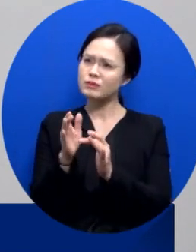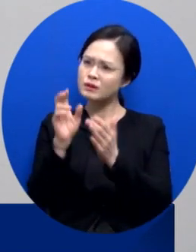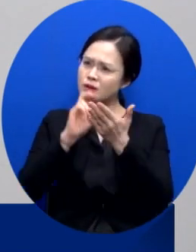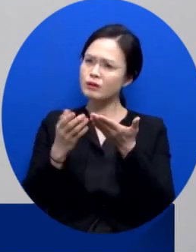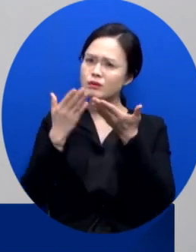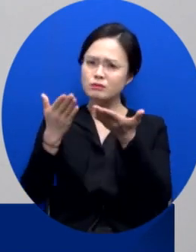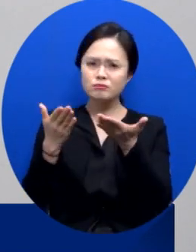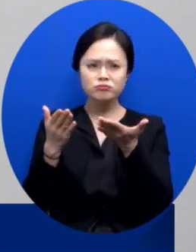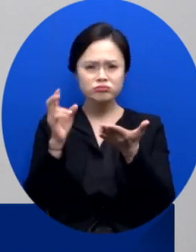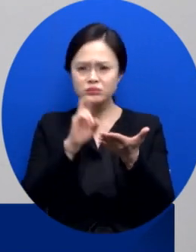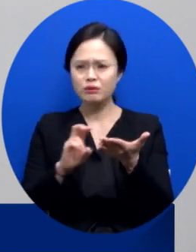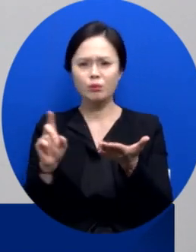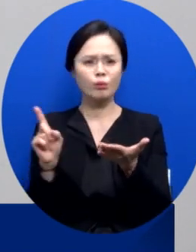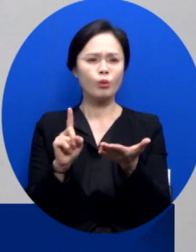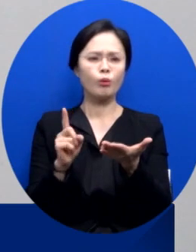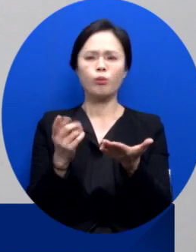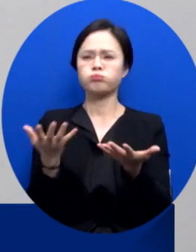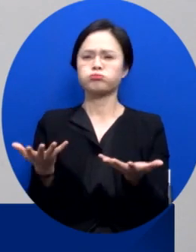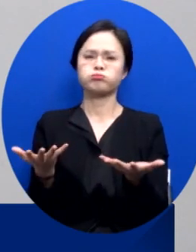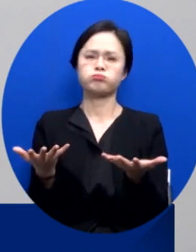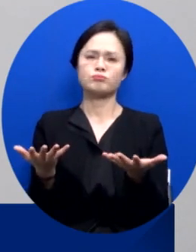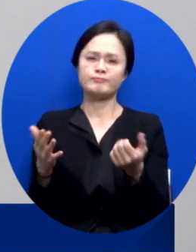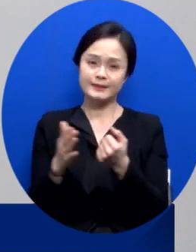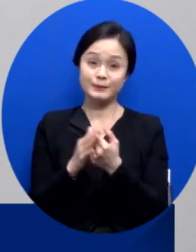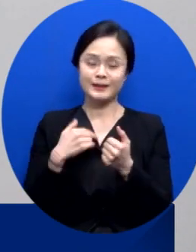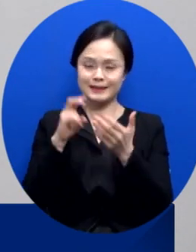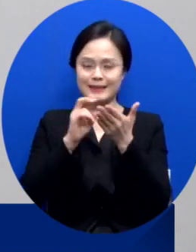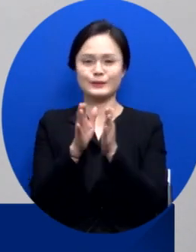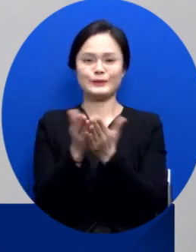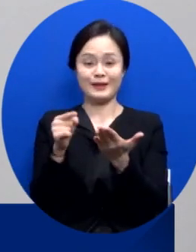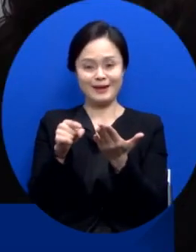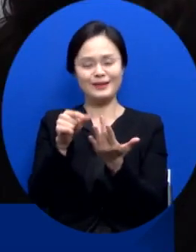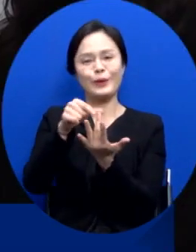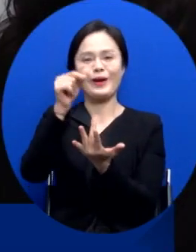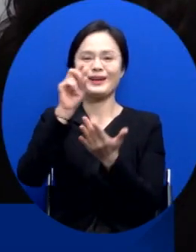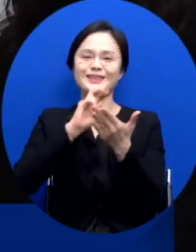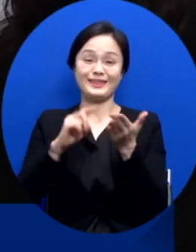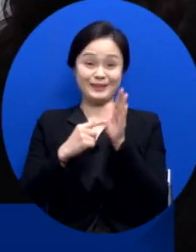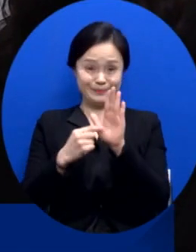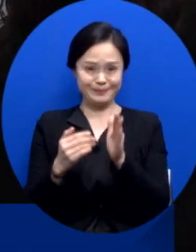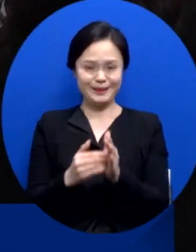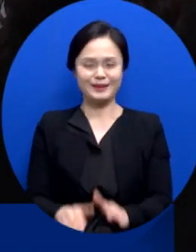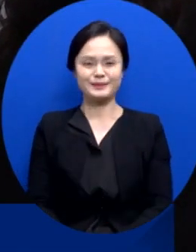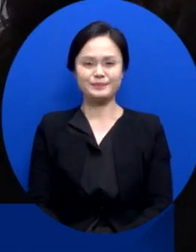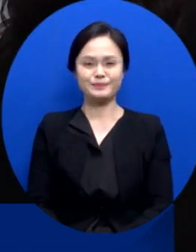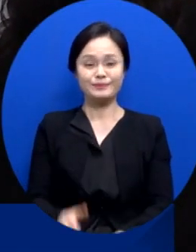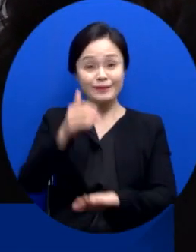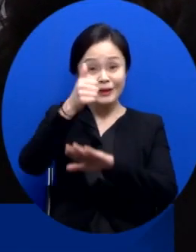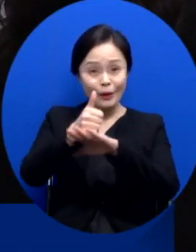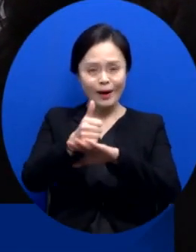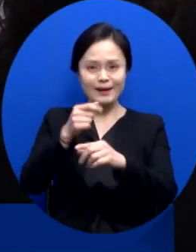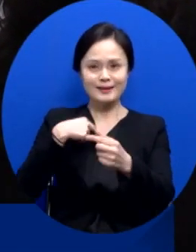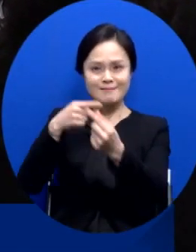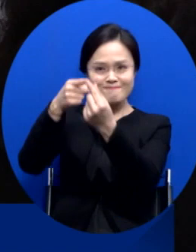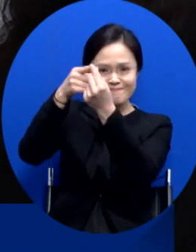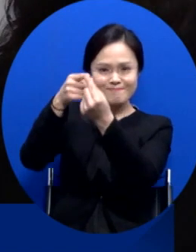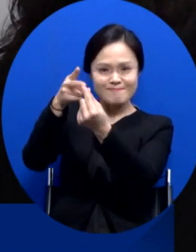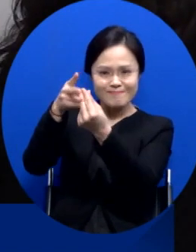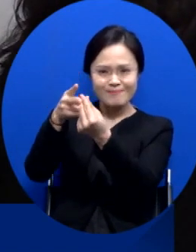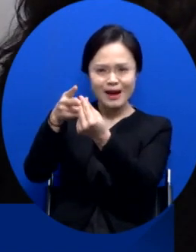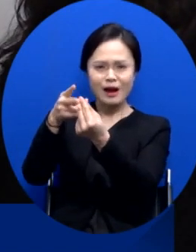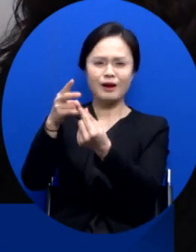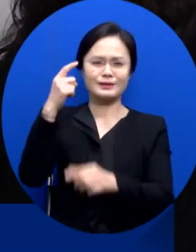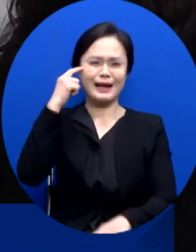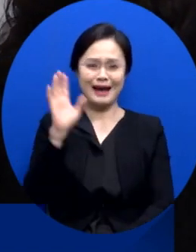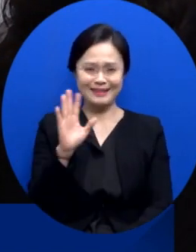없다는 생각이 이제 들었어요. 그래서 찬송가를 다시 찾게 됐고 결과가 어떻게 되느냐보다는 저희가 이 기회를 통해서